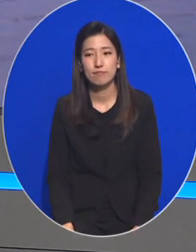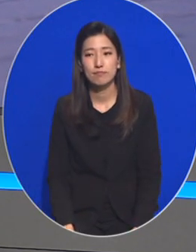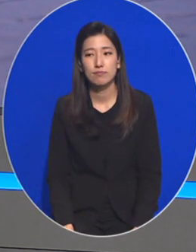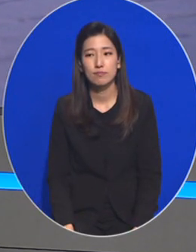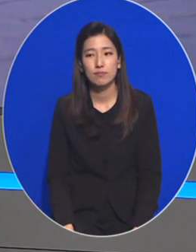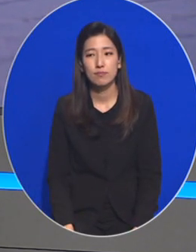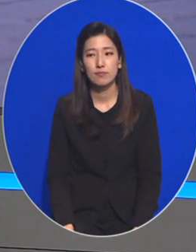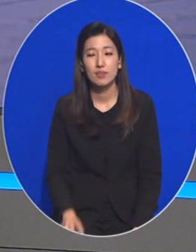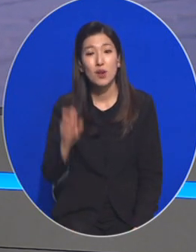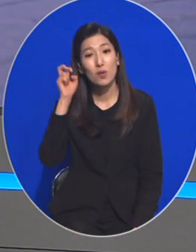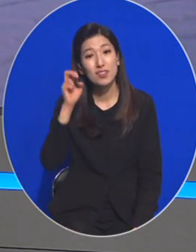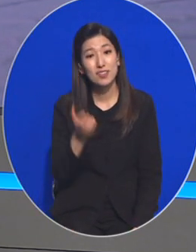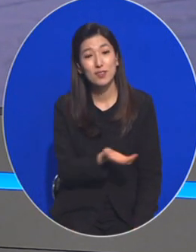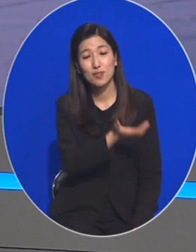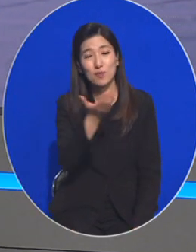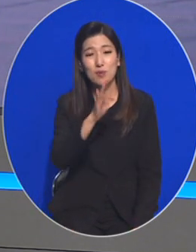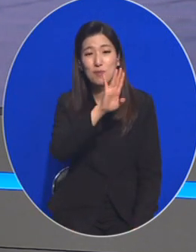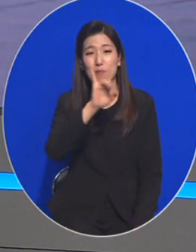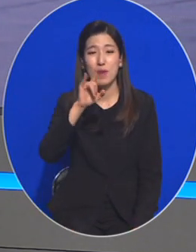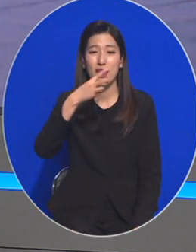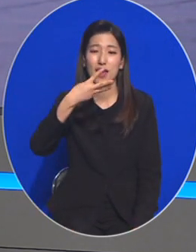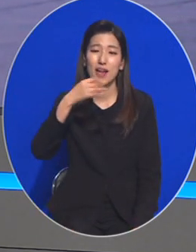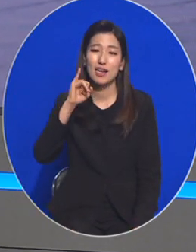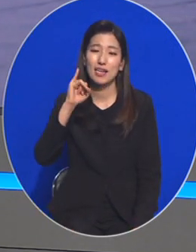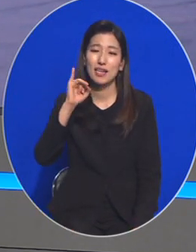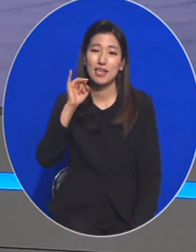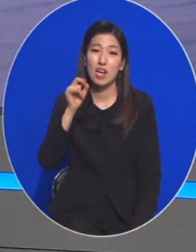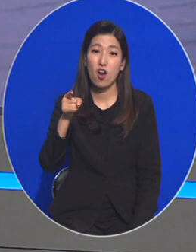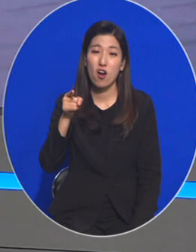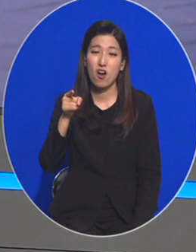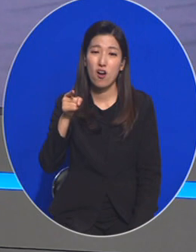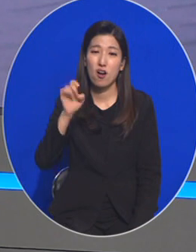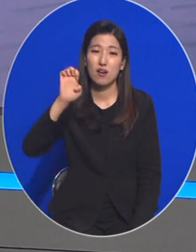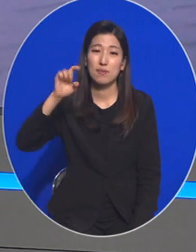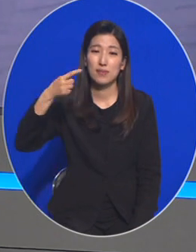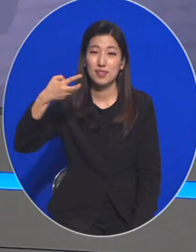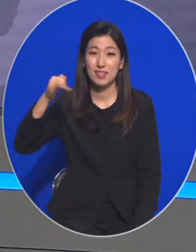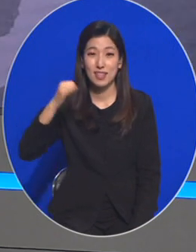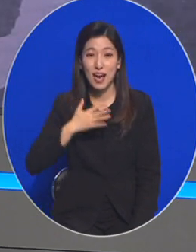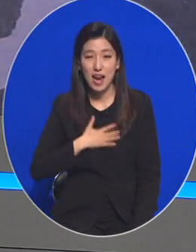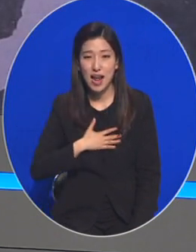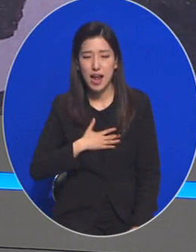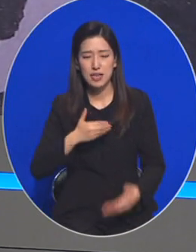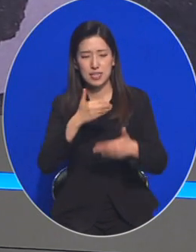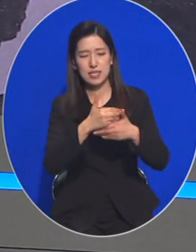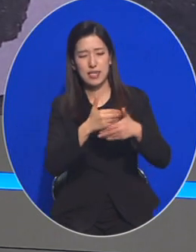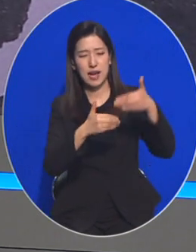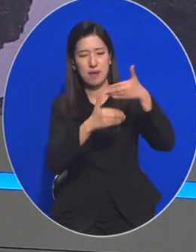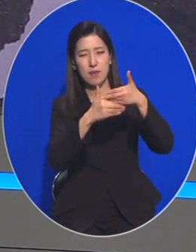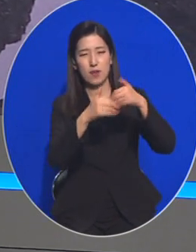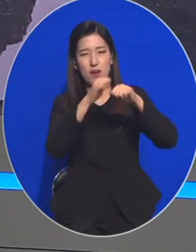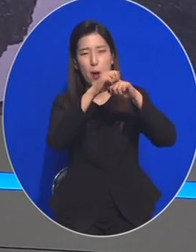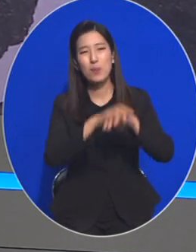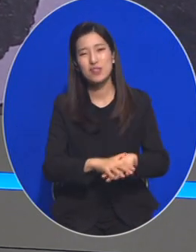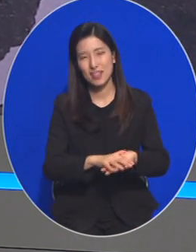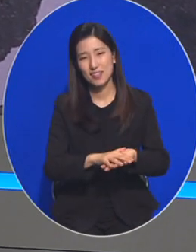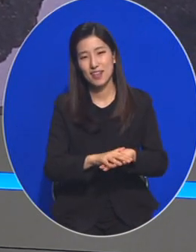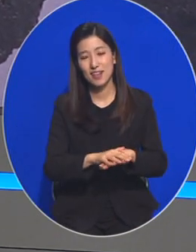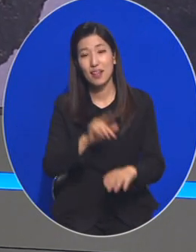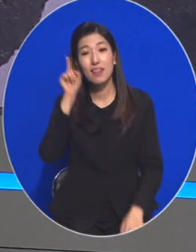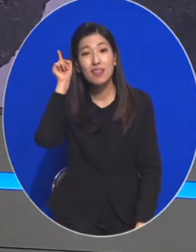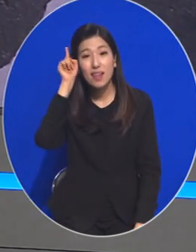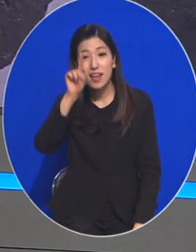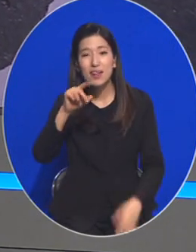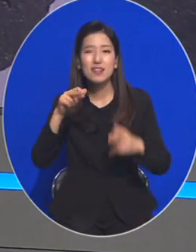혹시 배리어 프리라는 말 들어보셨나요? 말 그대로 이 장벽을 없애자는 건데요. 내일 장인의 날을